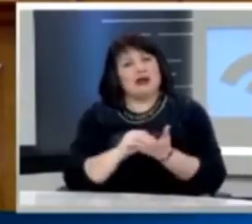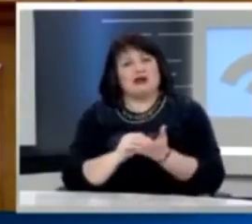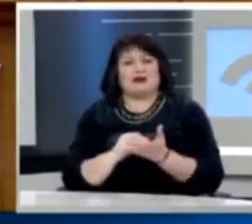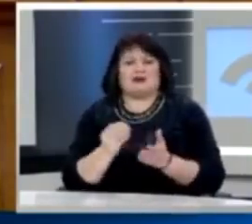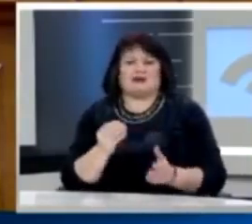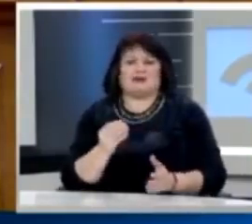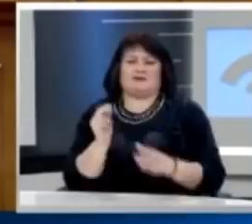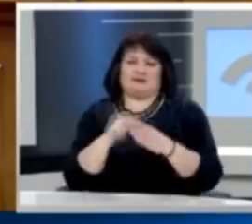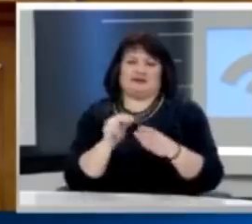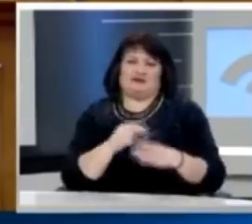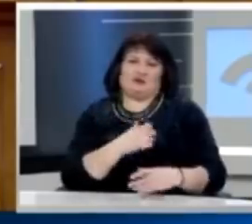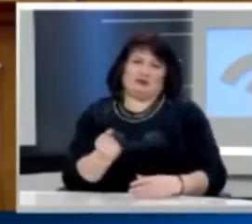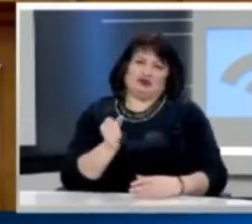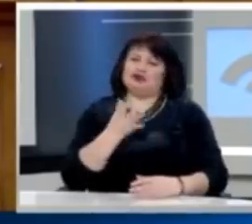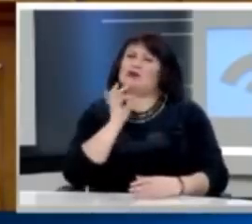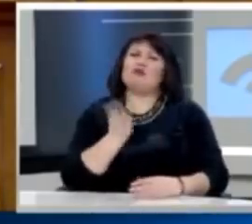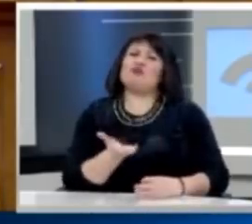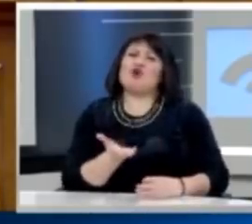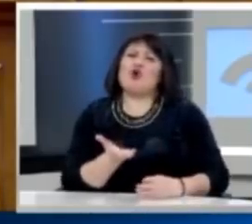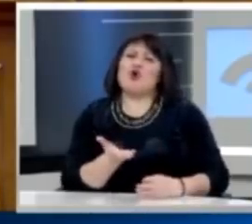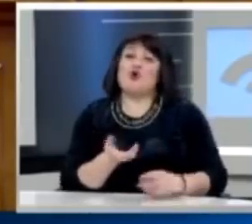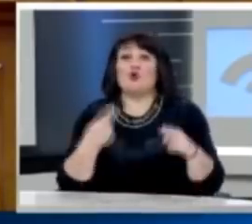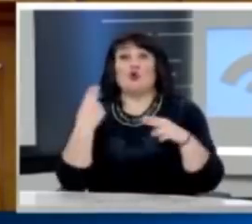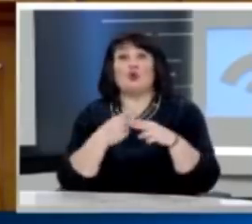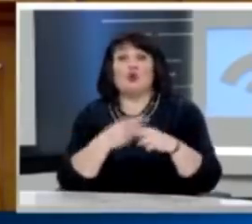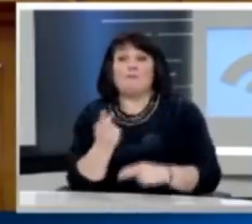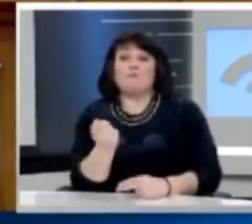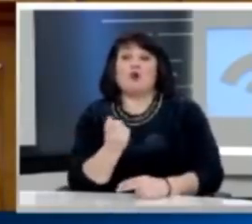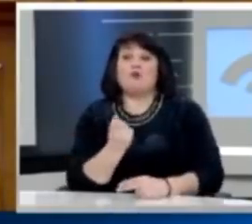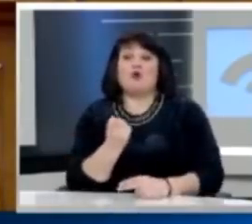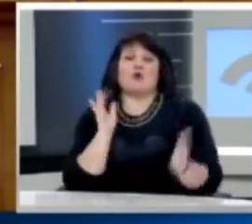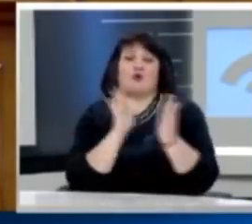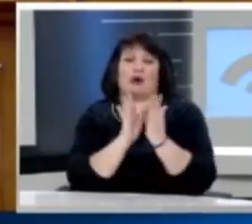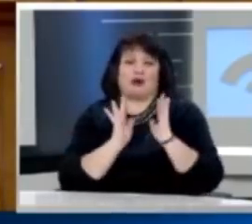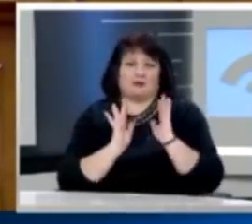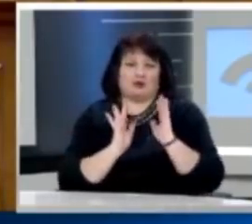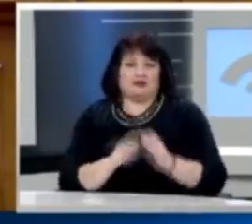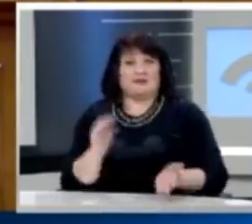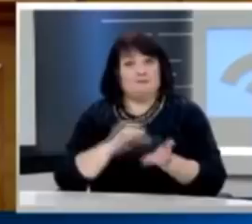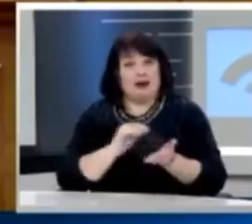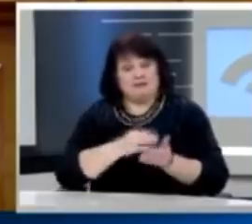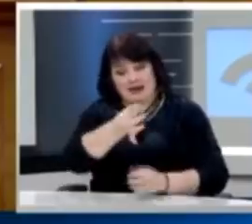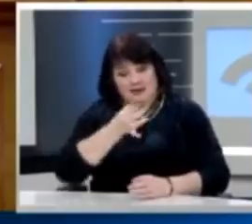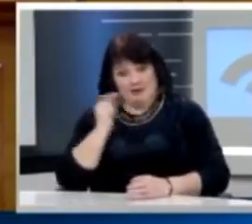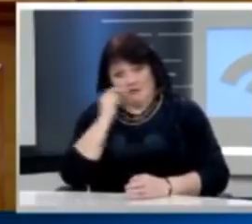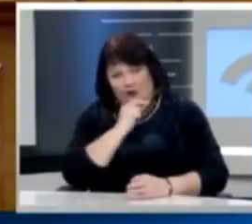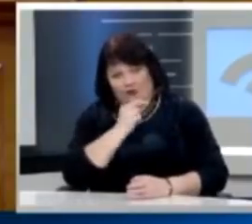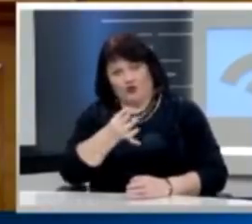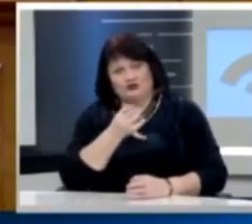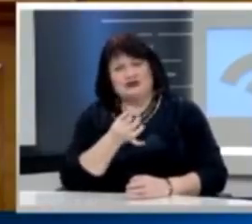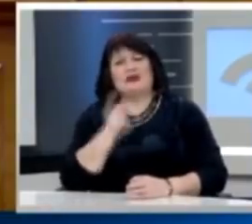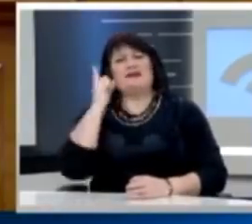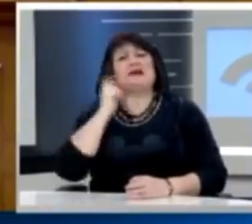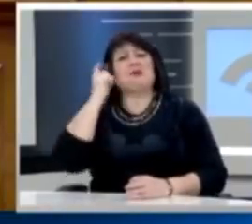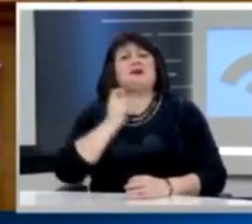εμπιστοσύνης, γιατί έχει μπροστά του πολύ σημαντικές προκλήσεις. Επανέλαβε όλα αυτά τα